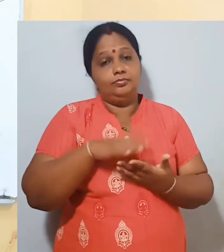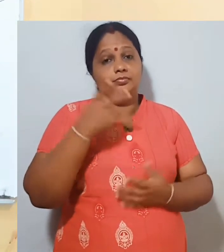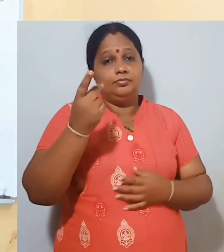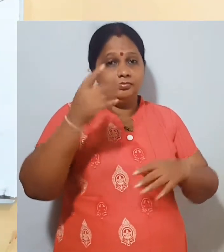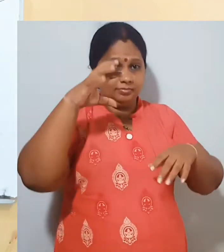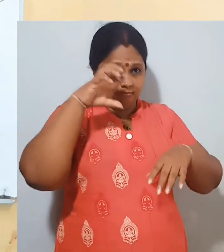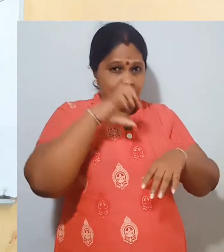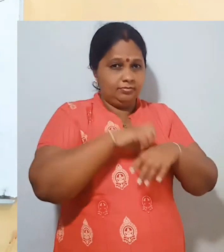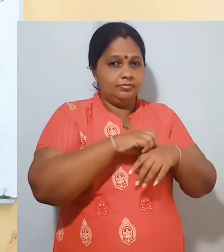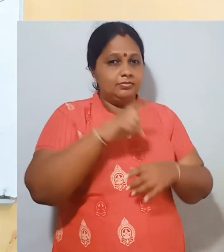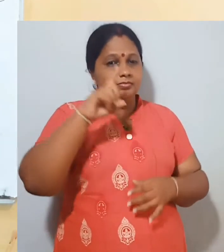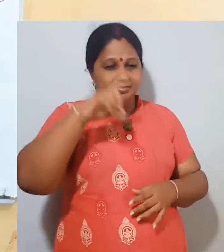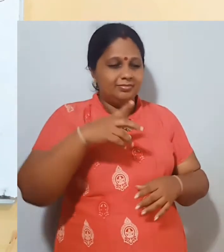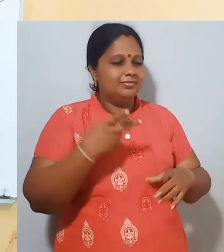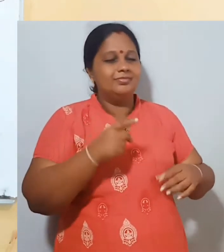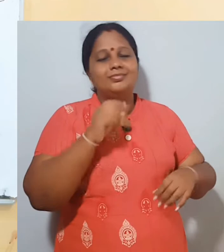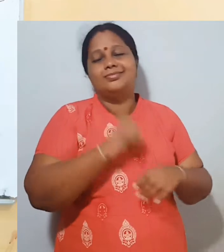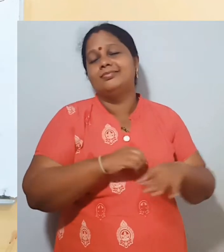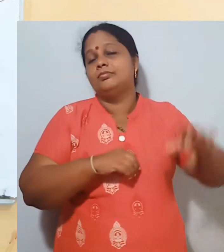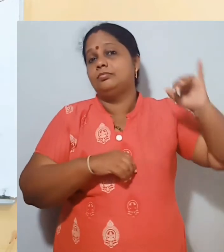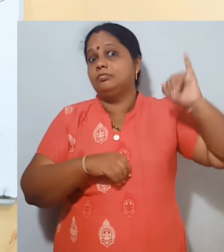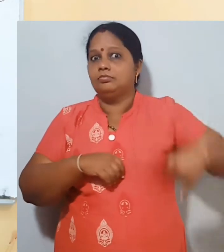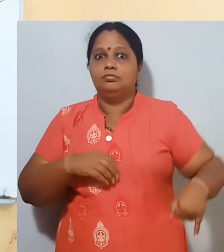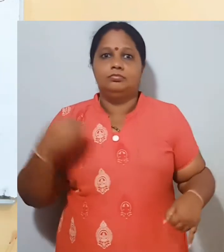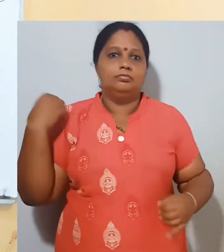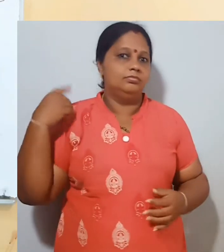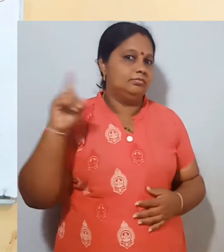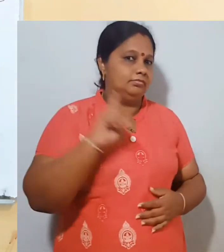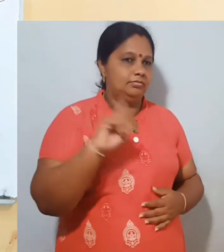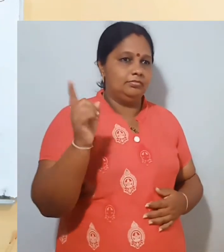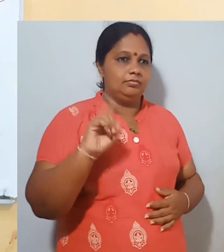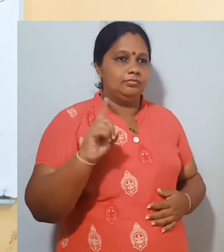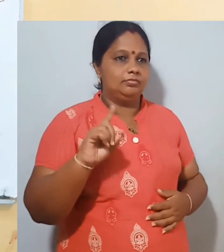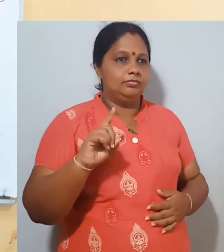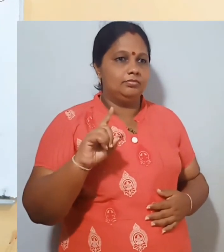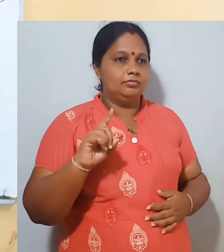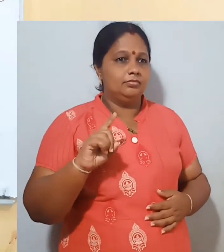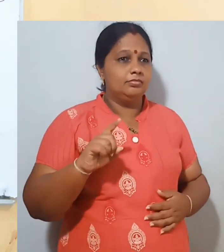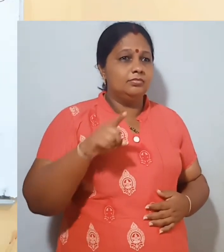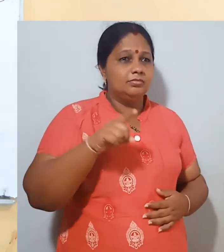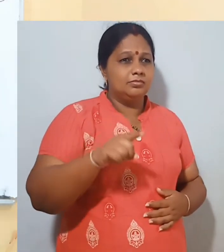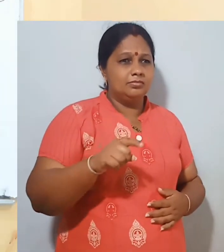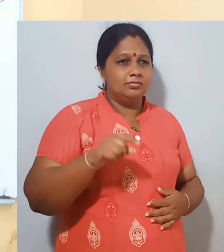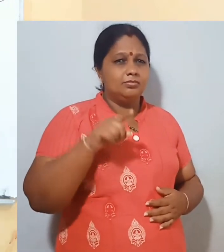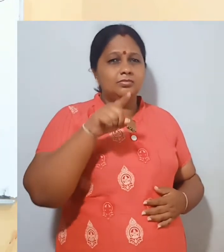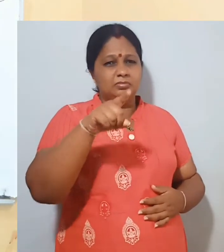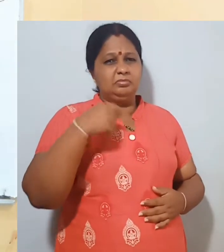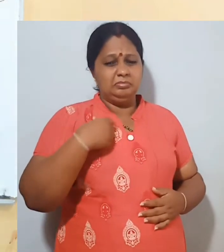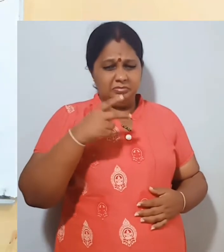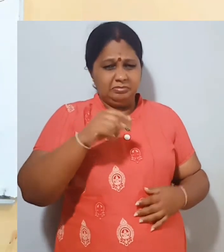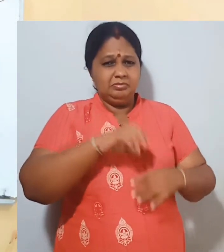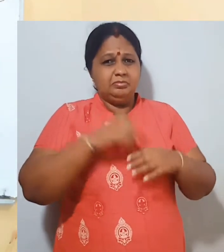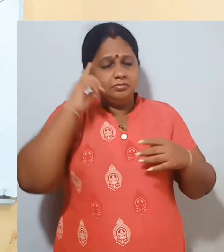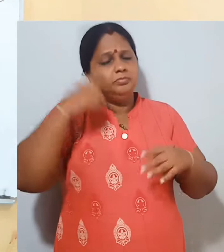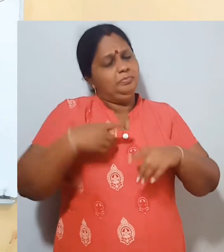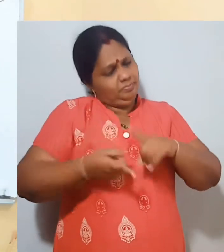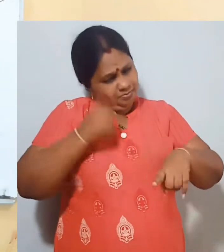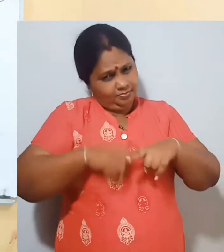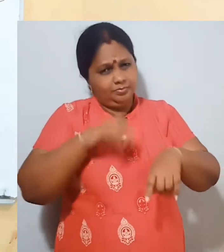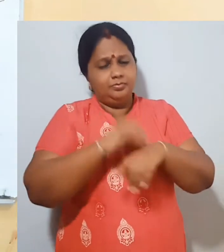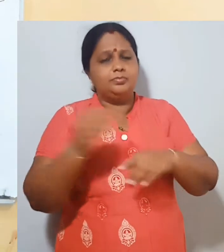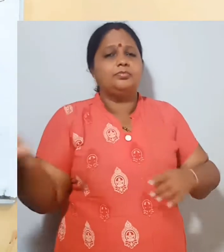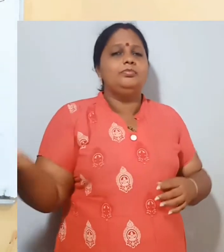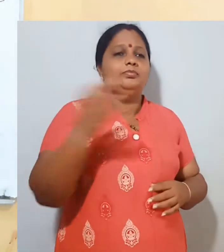கடிச்சா நீங்க கவலையினமாக இருக்க இயலாது. உங்களுக்கு அதை பற்றி தெளிவான அறிவு இல்லைன்னு சொல்லிட்டுனா ஹாஸ்பிட்டலுக்கு போயிட்டு நல்லா. நம்மளோட